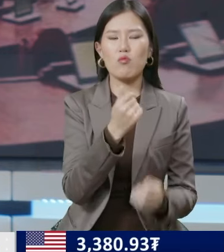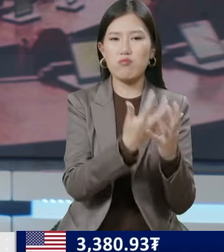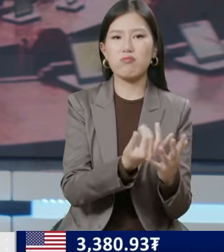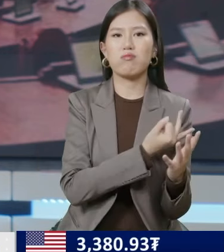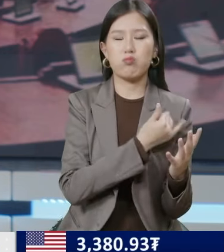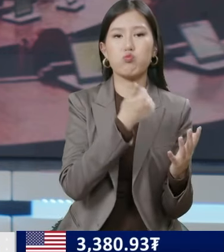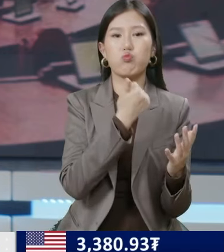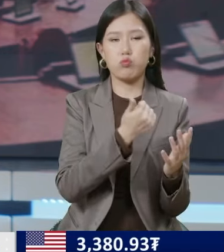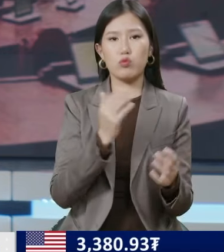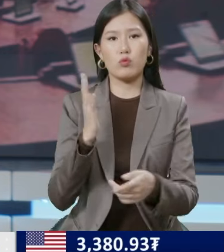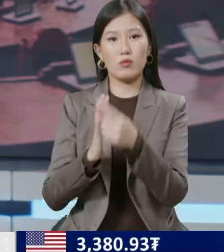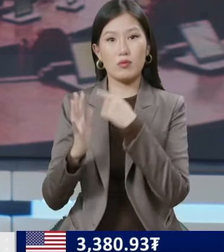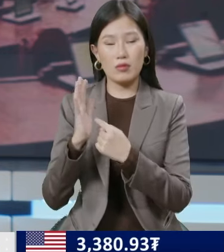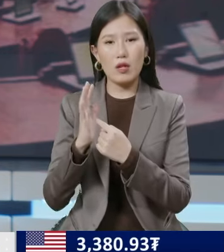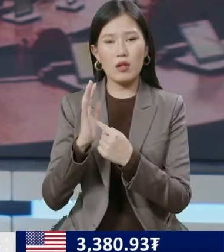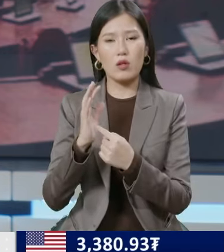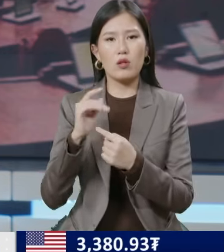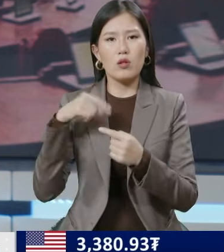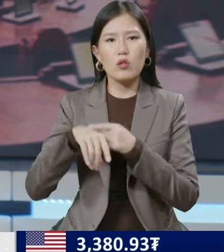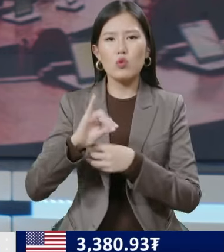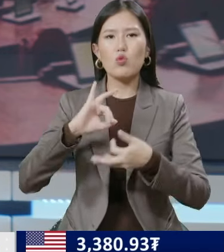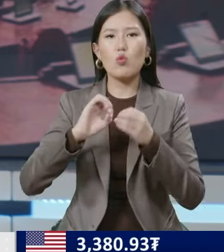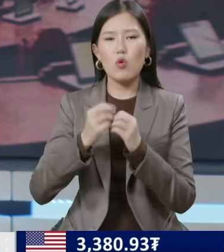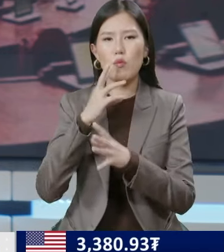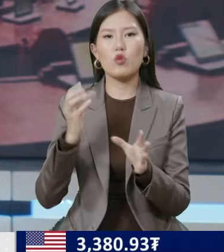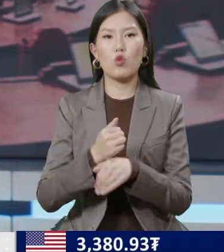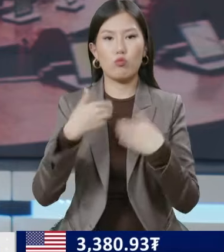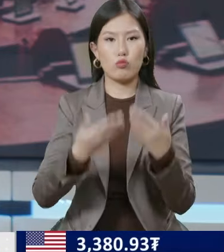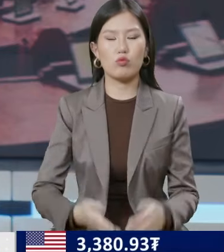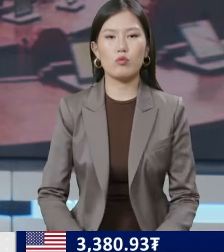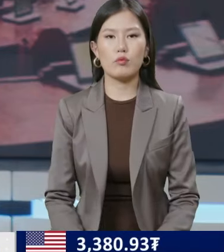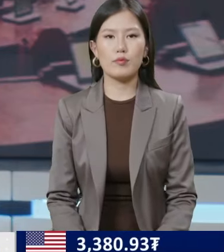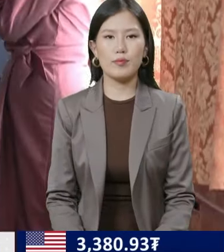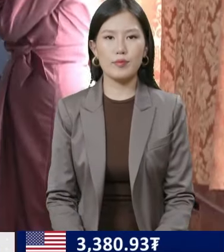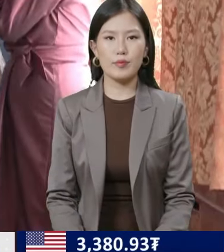ашиглан ямар өөрчлөлт хийхээр төлөвлөж байгааг нь тоомлог үргэв.